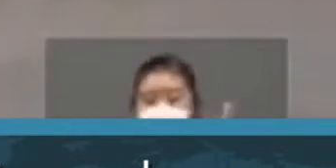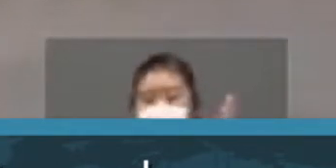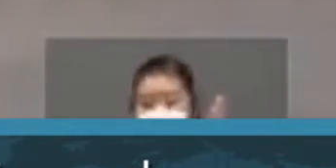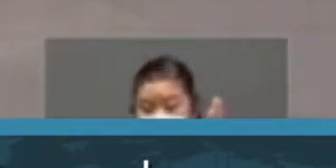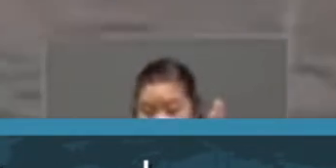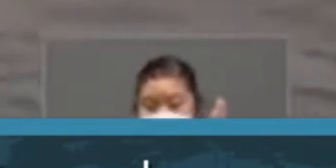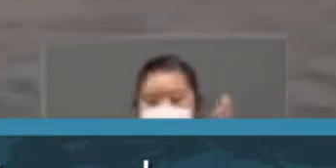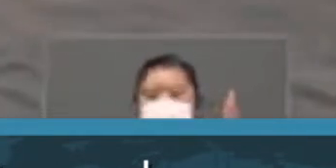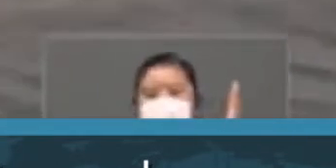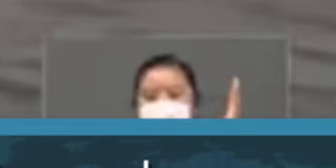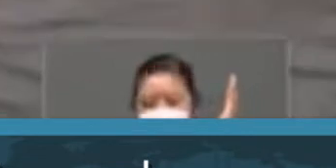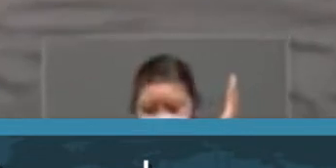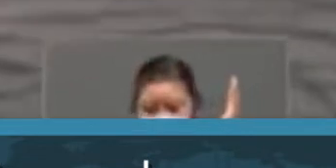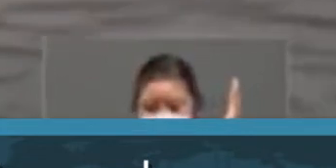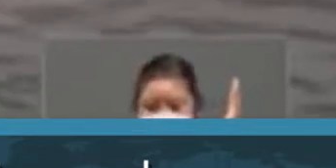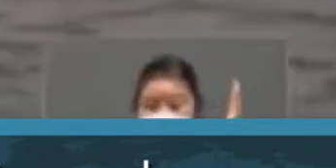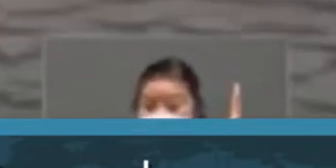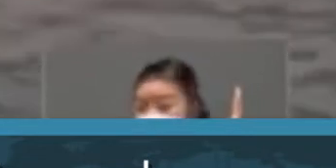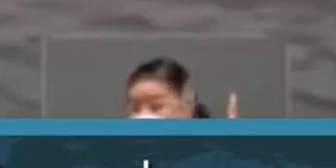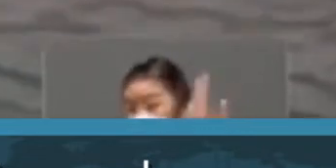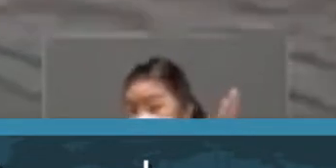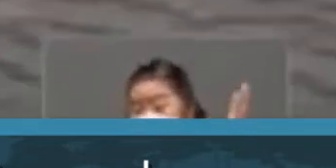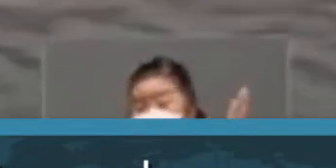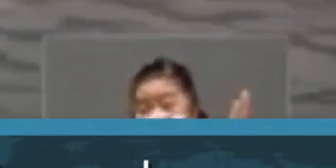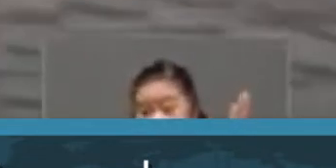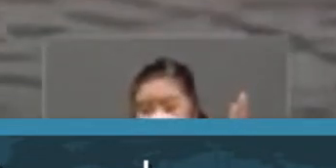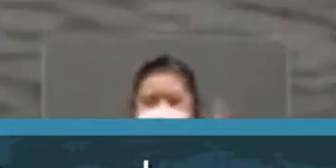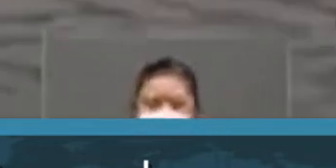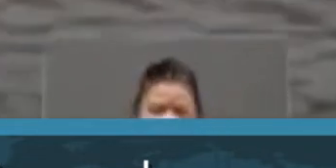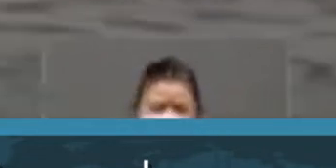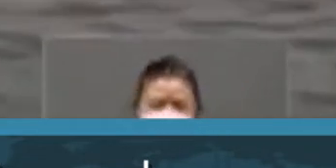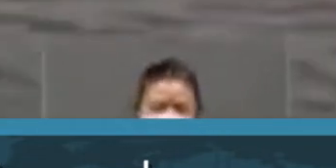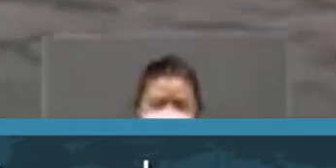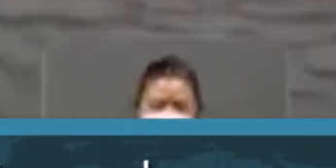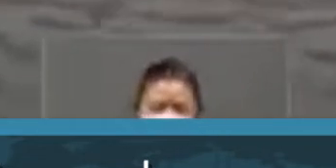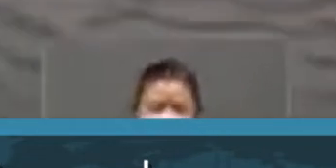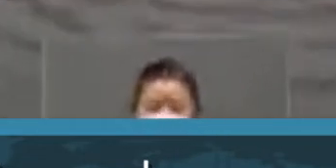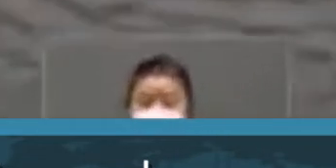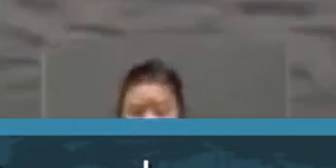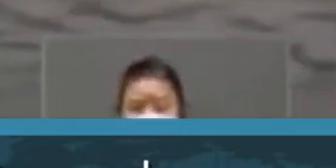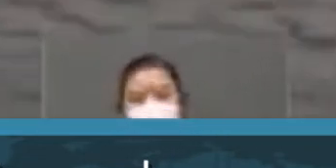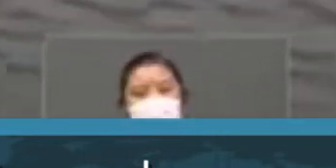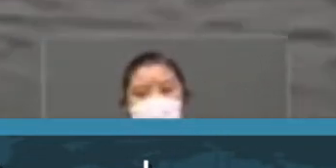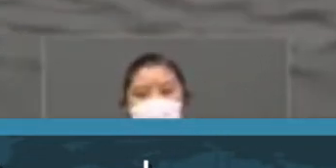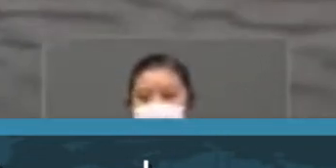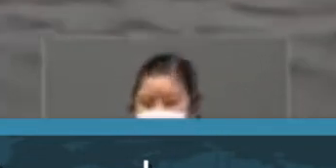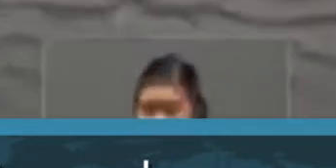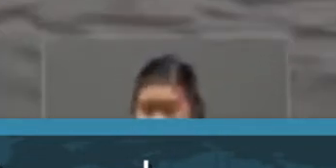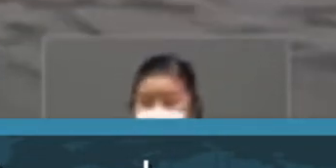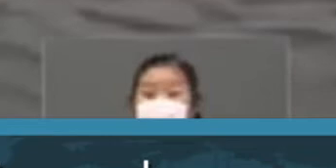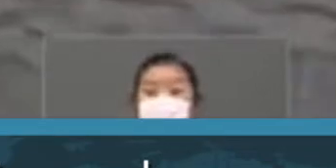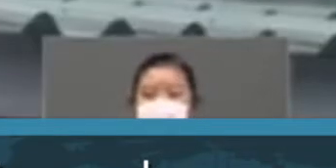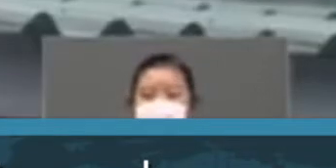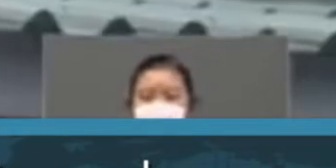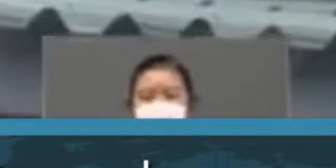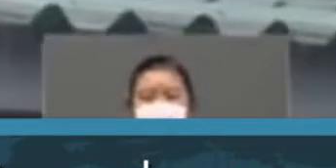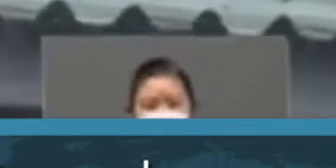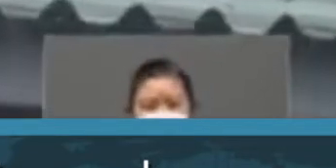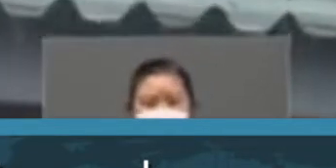อมรับน้ำและแจ้งเตือนประชาชนแล้ว เราได้มีการประเมินครับว่าในช่วงต่อไปสถานการณ์